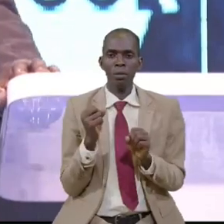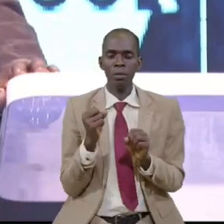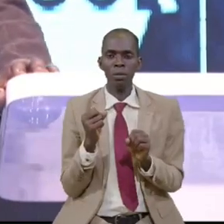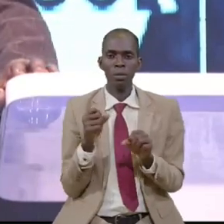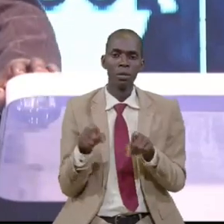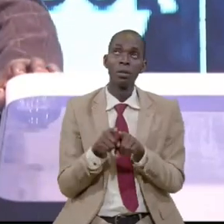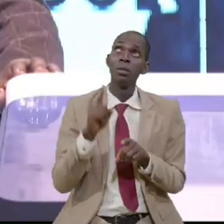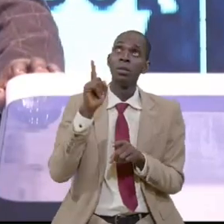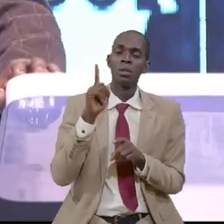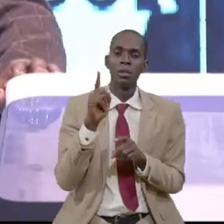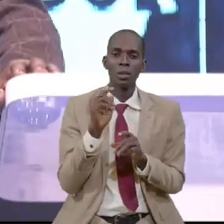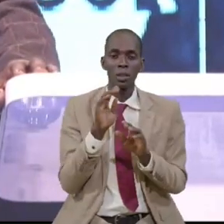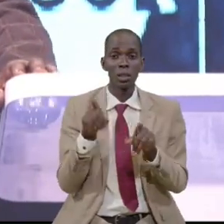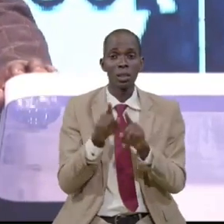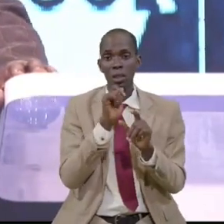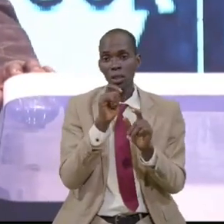don. Trois,